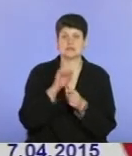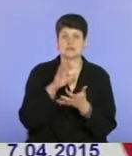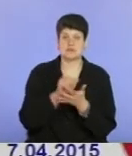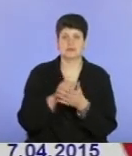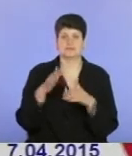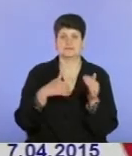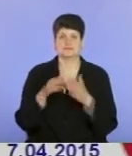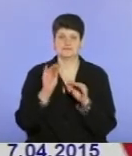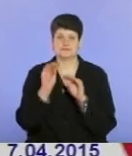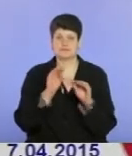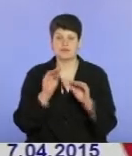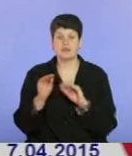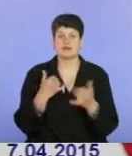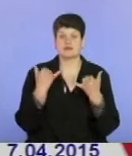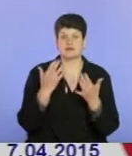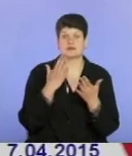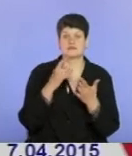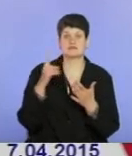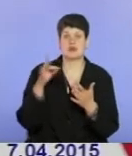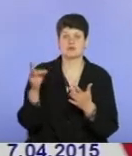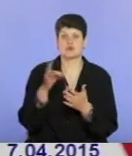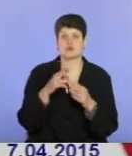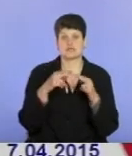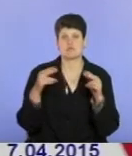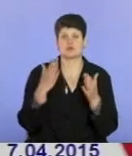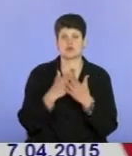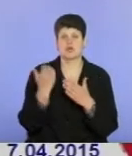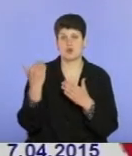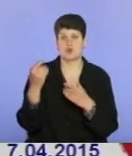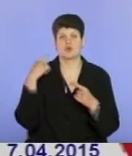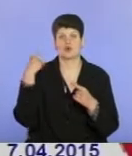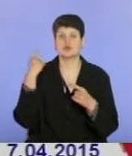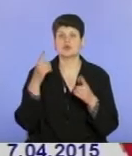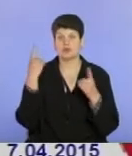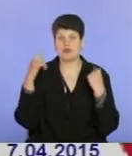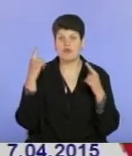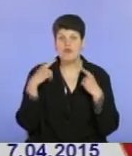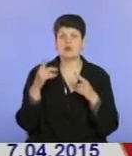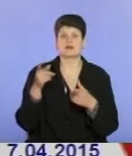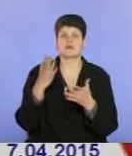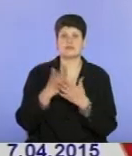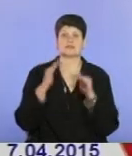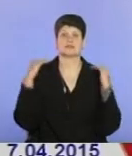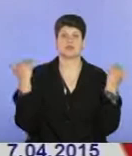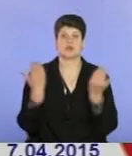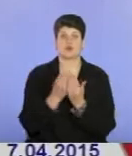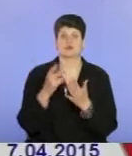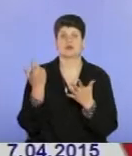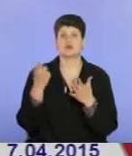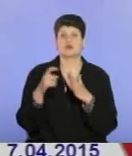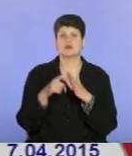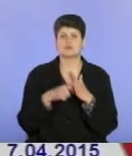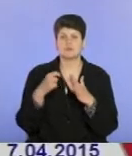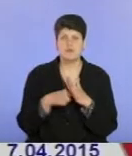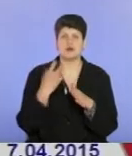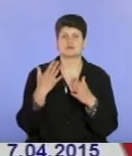тут збаразькому замку експонується колекція його творів тут і стадіон Донбас Арена і стадіон НСК Олімпійський і Бережанський